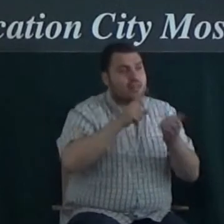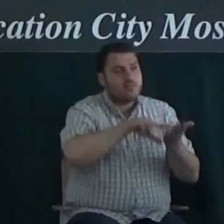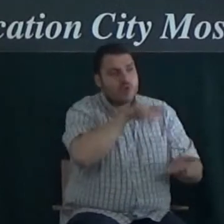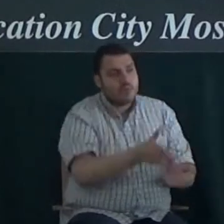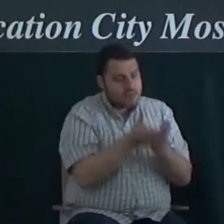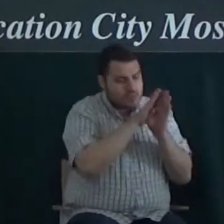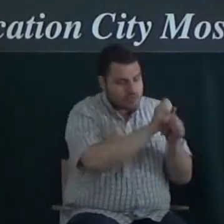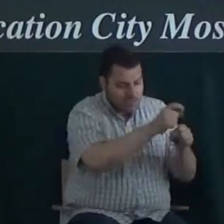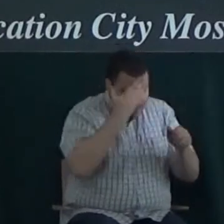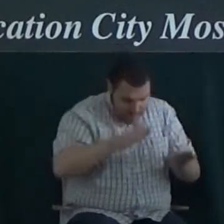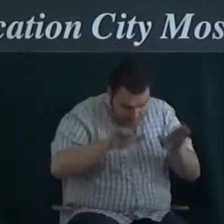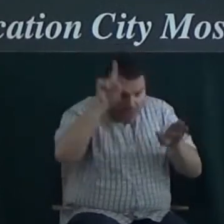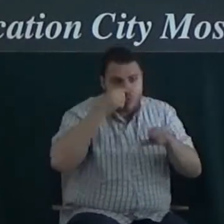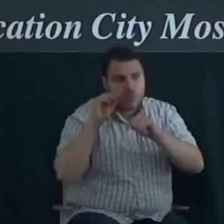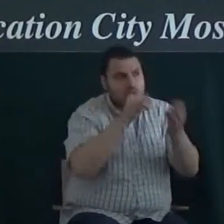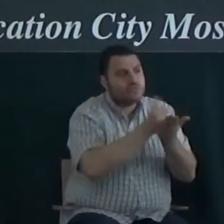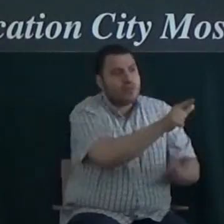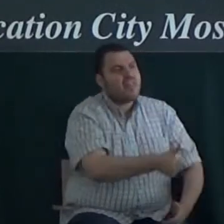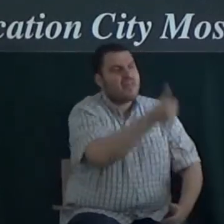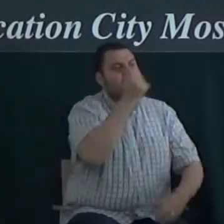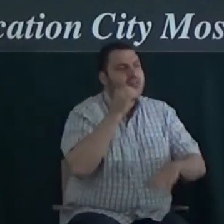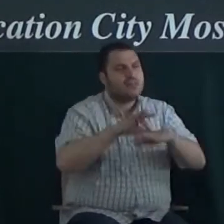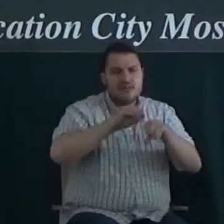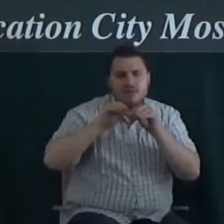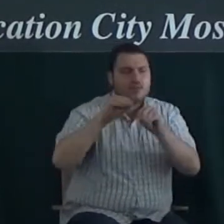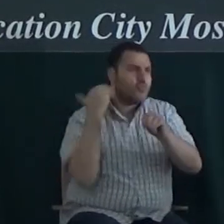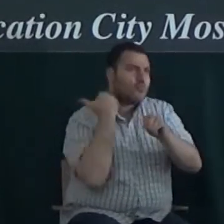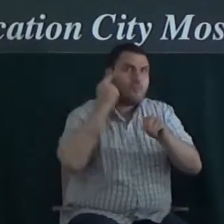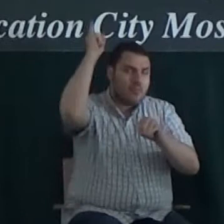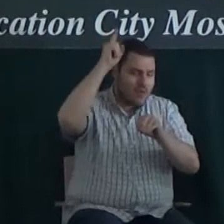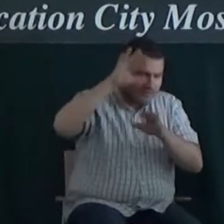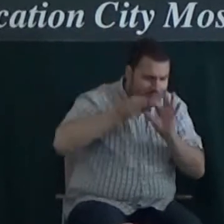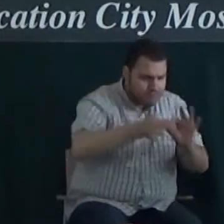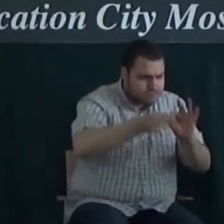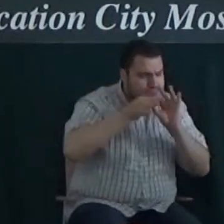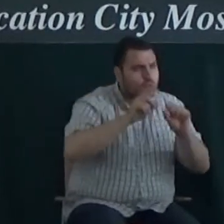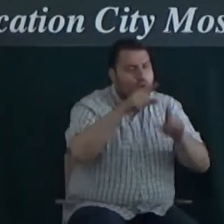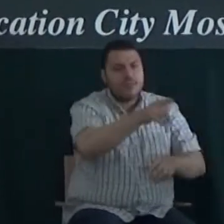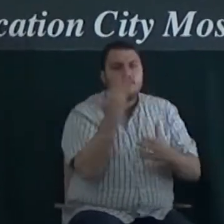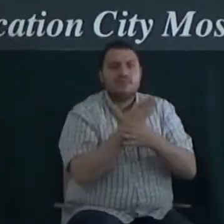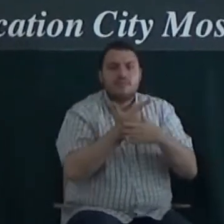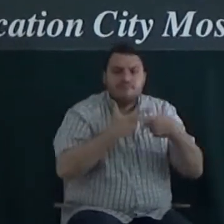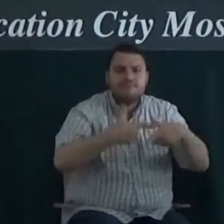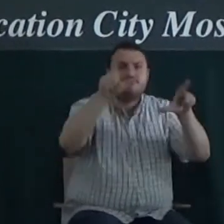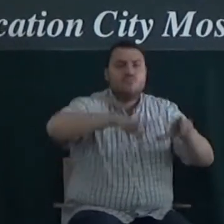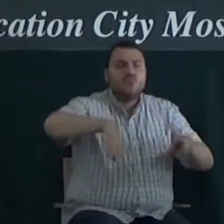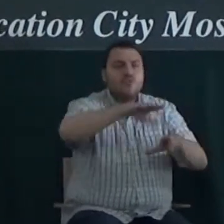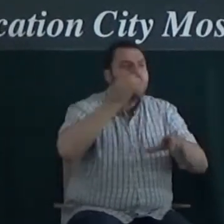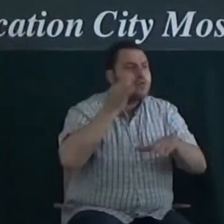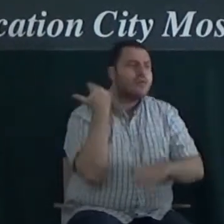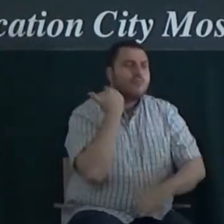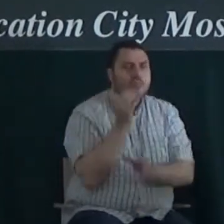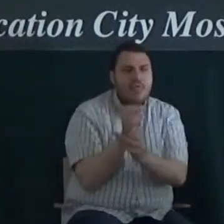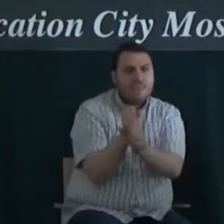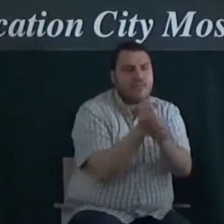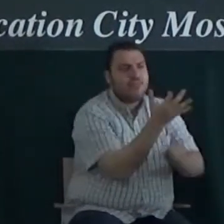وخيرته من خلقه وأمينه على وحيه، أرسله الله رحمةً للعالمين وحجةً على العباد